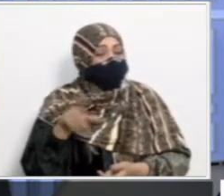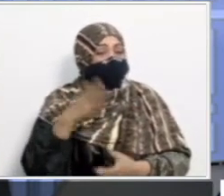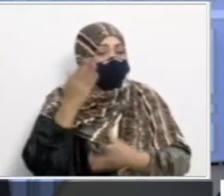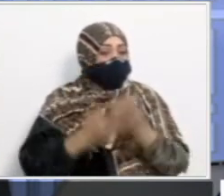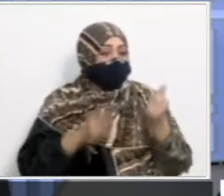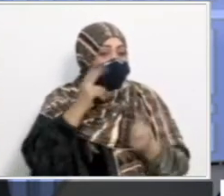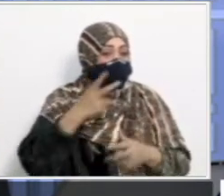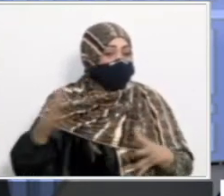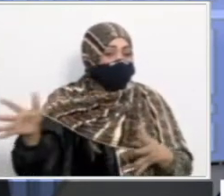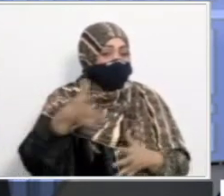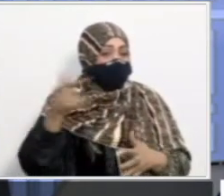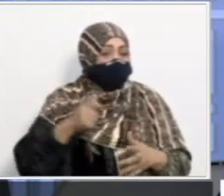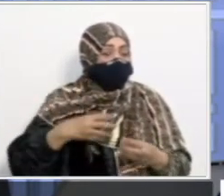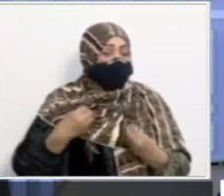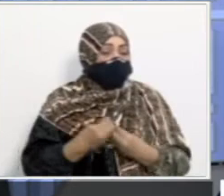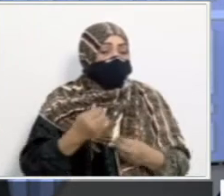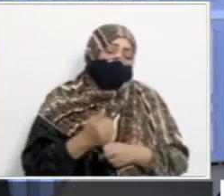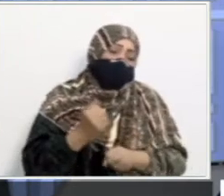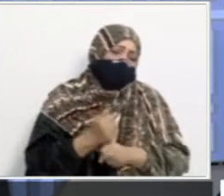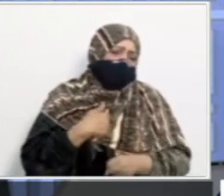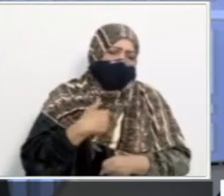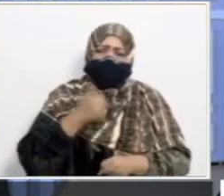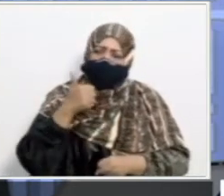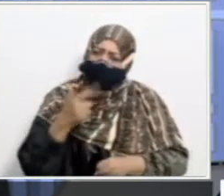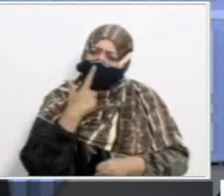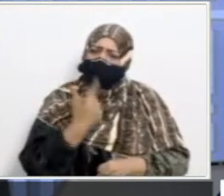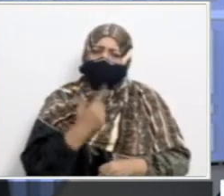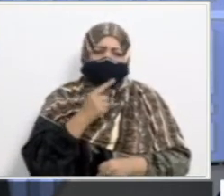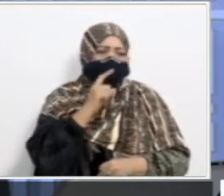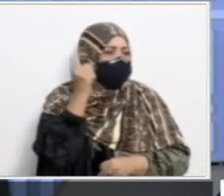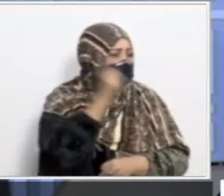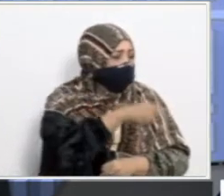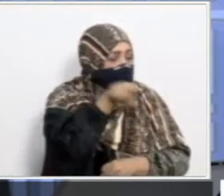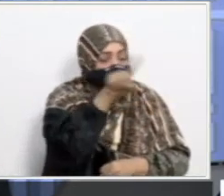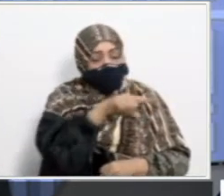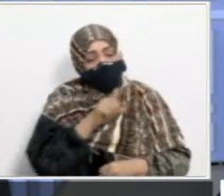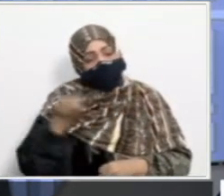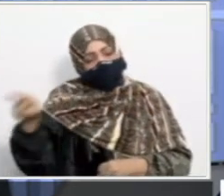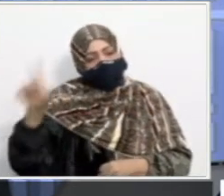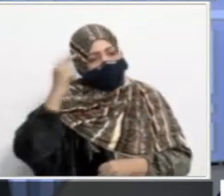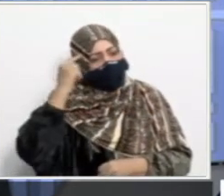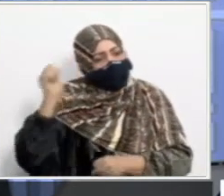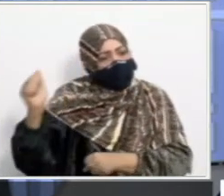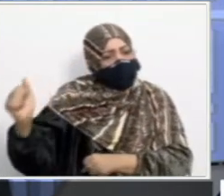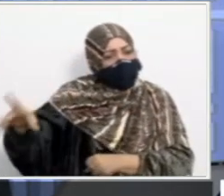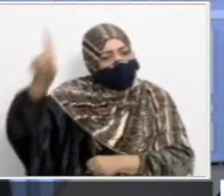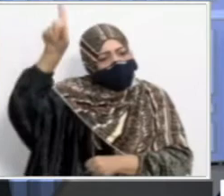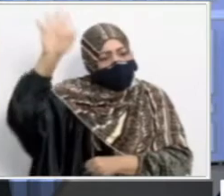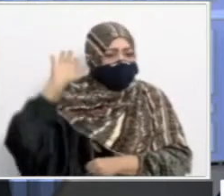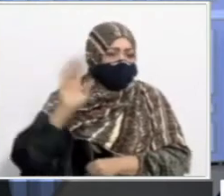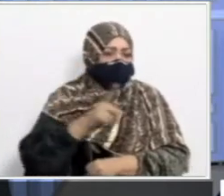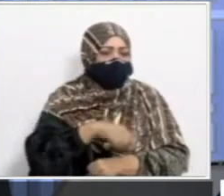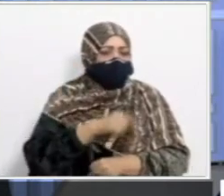بالحسنى، فإن عصى الله عز وجل فيكم فلا تعاملوه بأكثر من طاعة الله